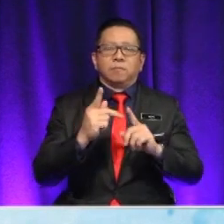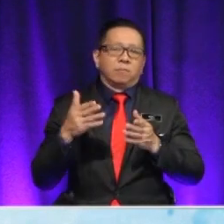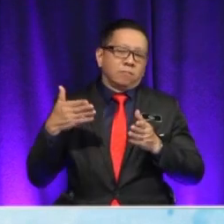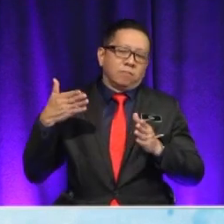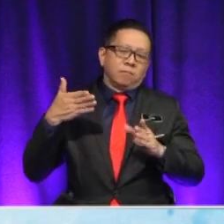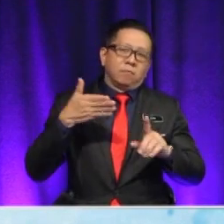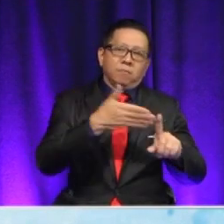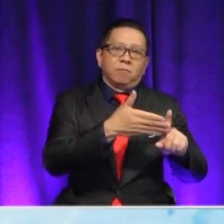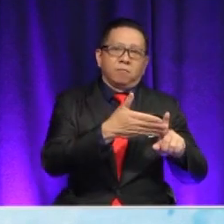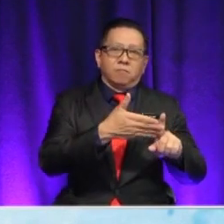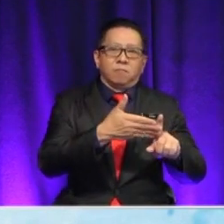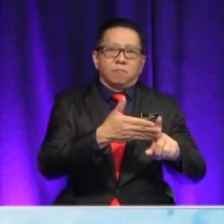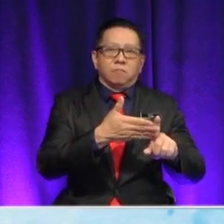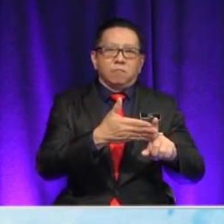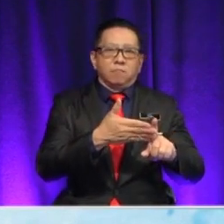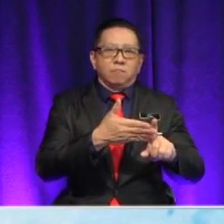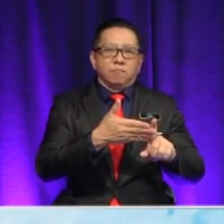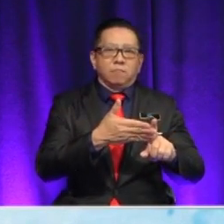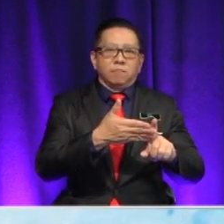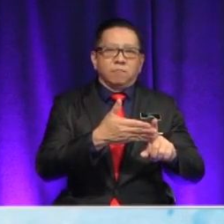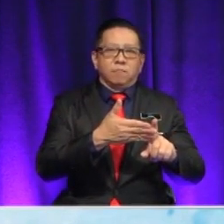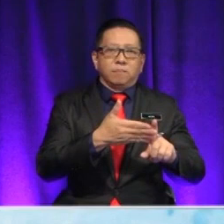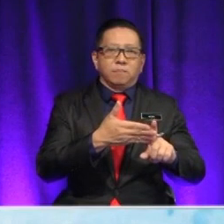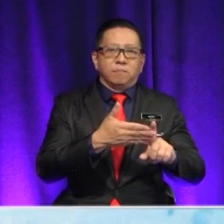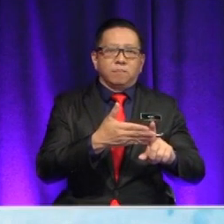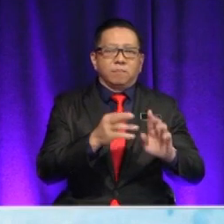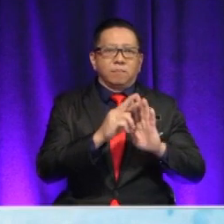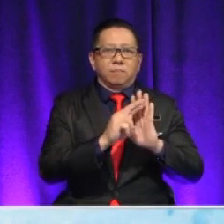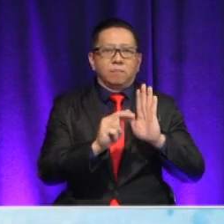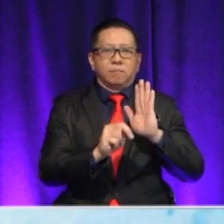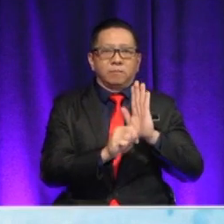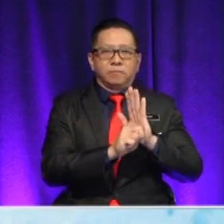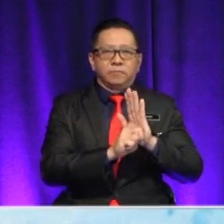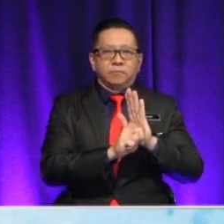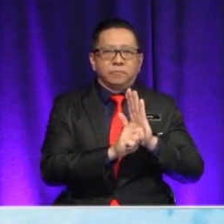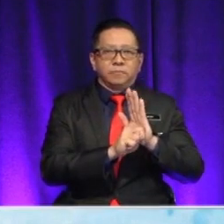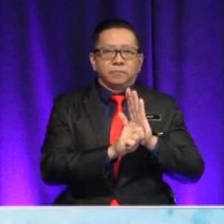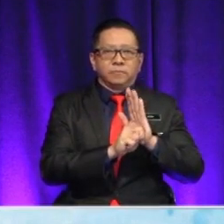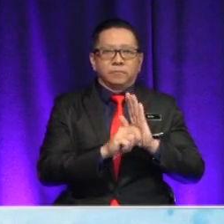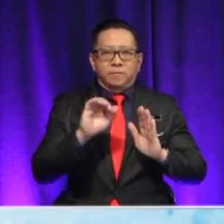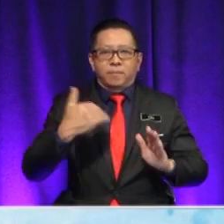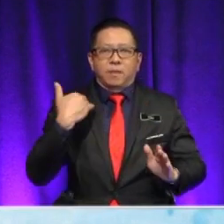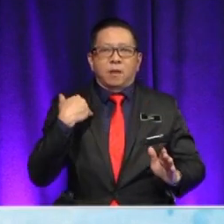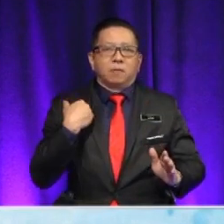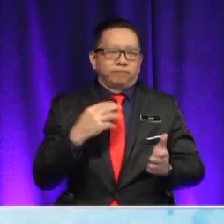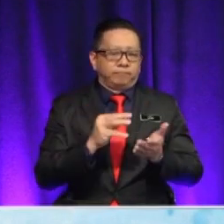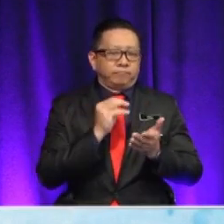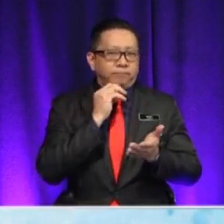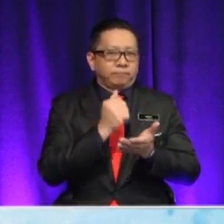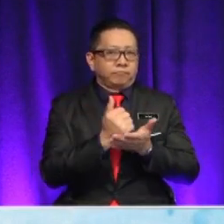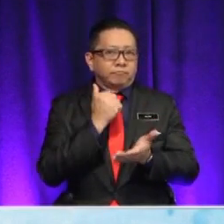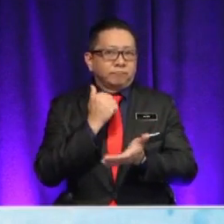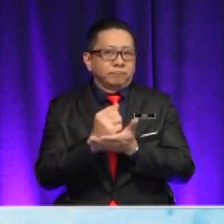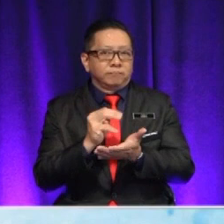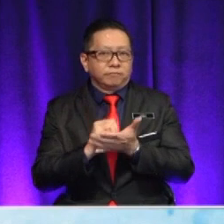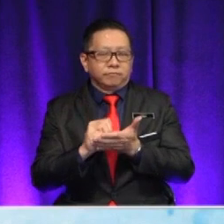negara yang berbudi pekerti mulia. Warga negara yang mengamalkan nilai-nilai murni dalam kehidupan mempunyai jati diri